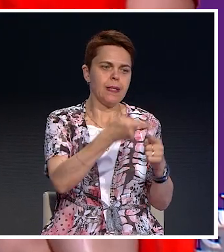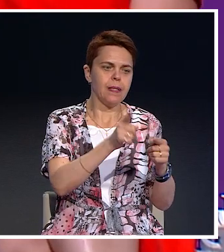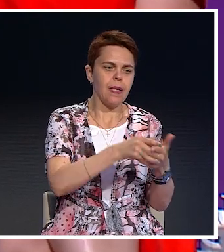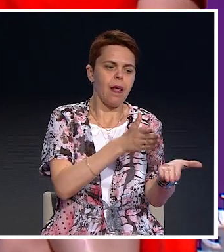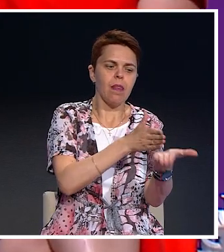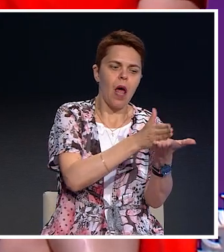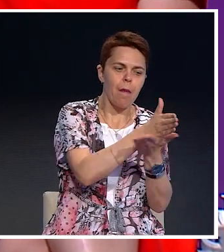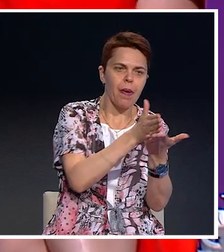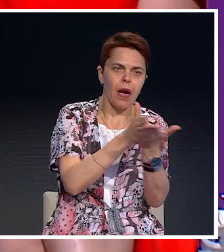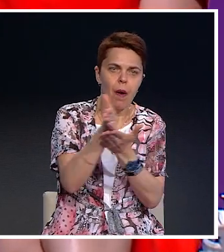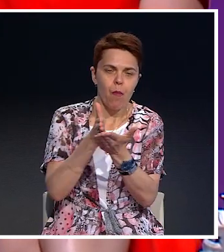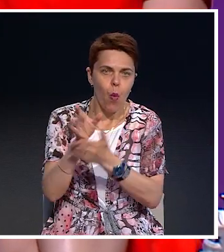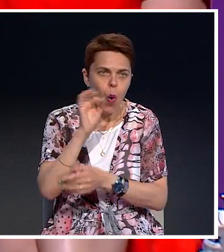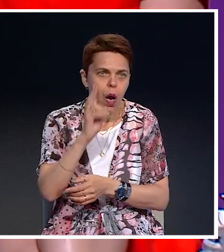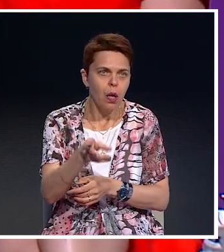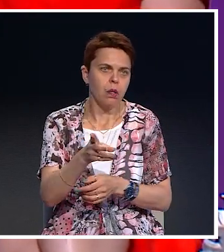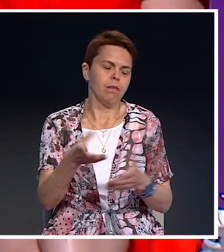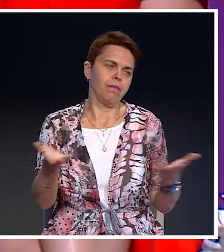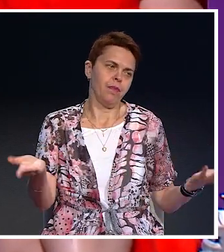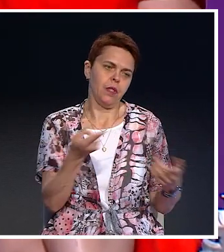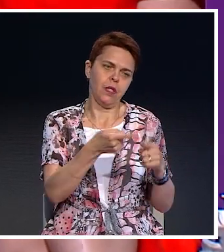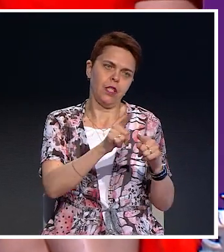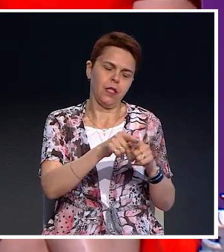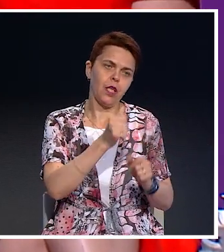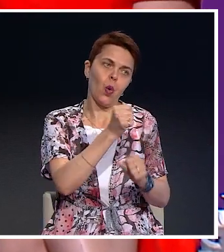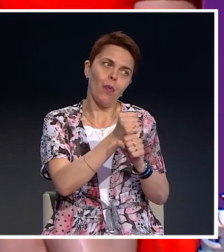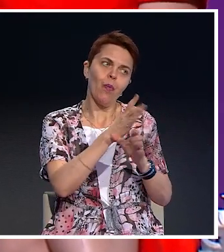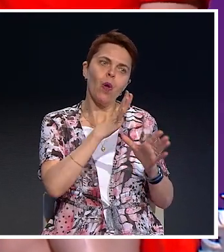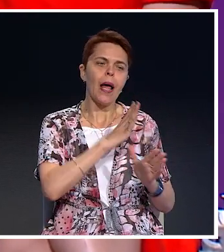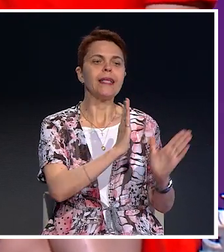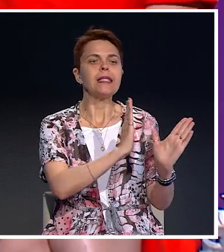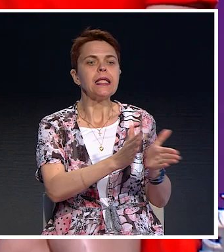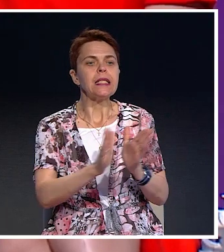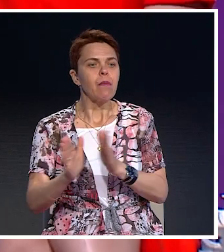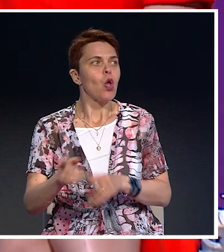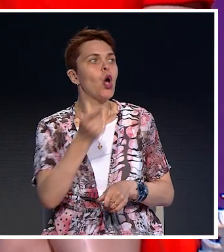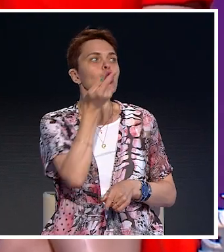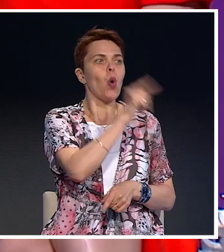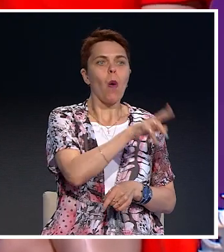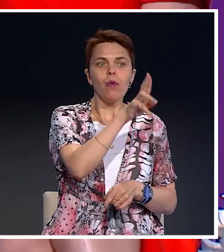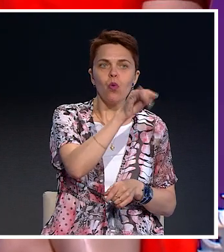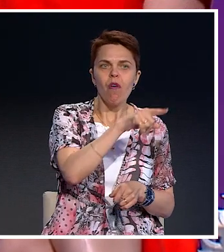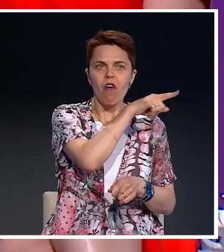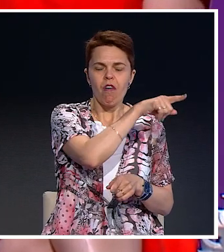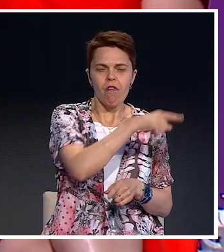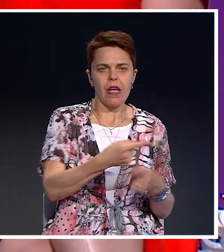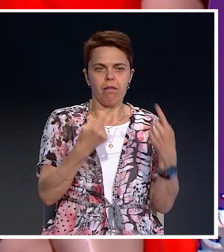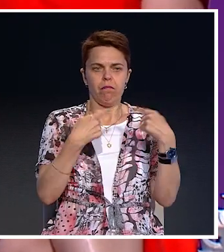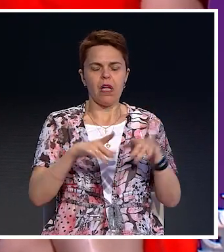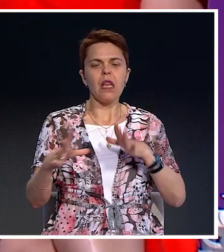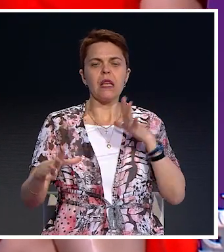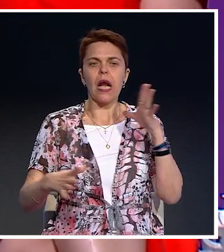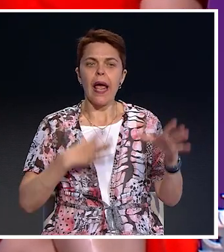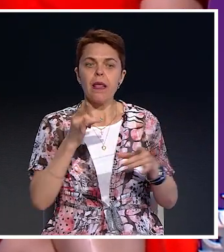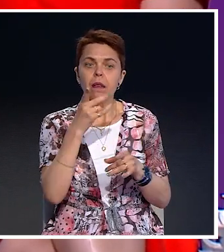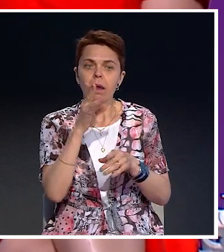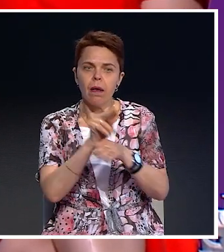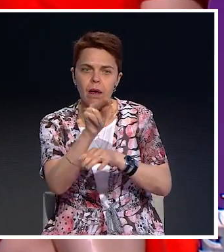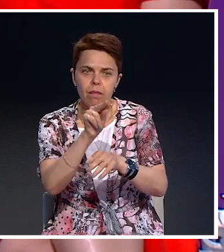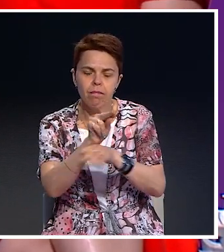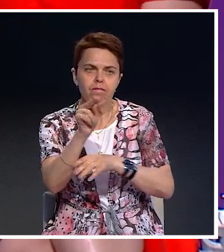напрямок, та для того, аби ця робота була системною. Угу. Тобто ви пішли методичним шляхом, тренінги